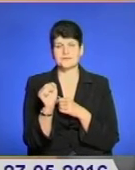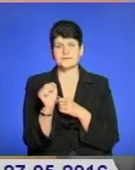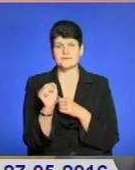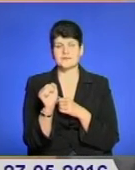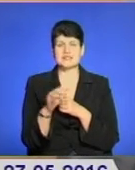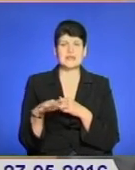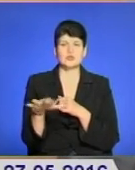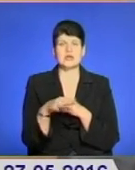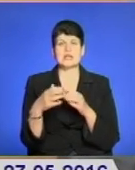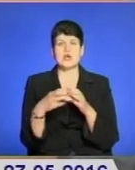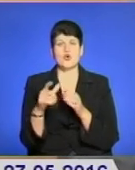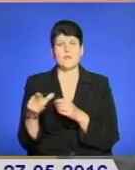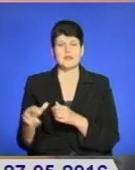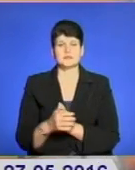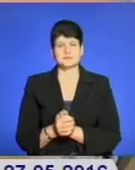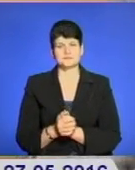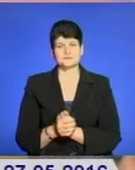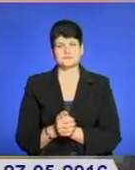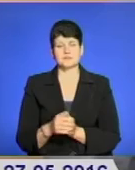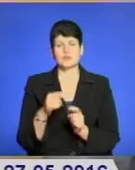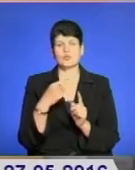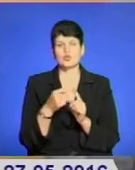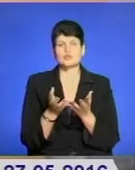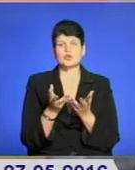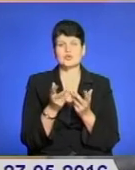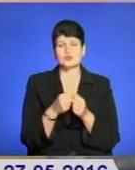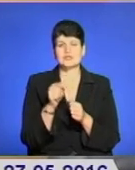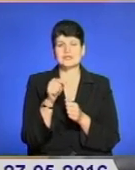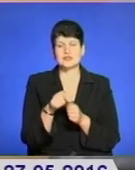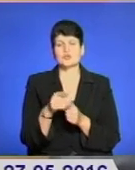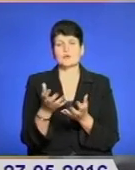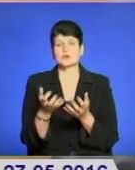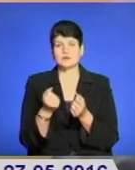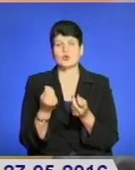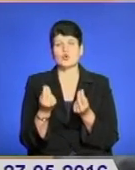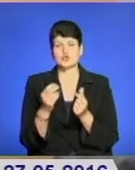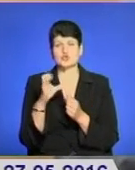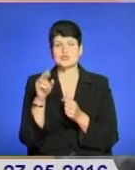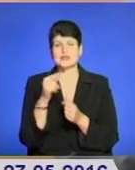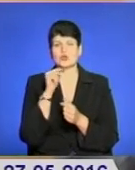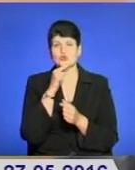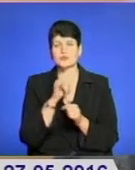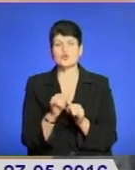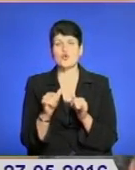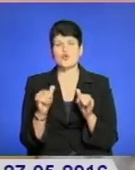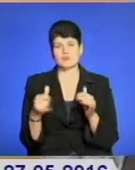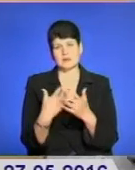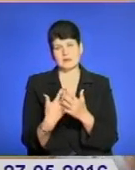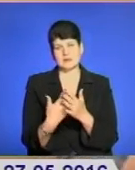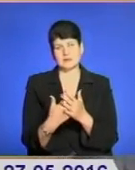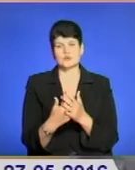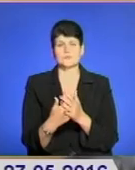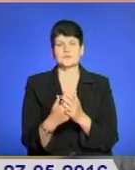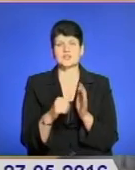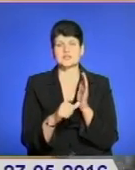на територіальні громади. Плюс розрахунок на те, що ми отримаємо кошти по соціально-економічному розвитку приблизно в